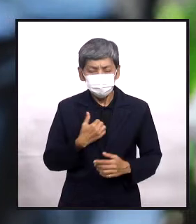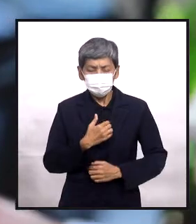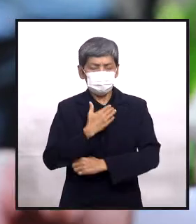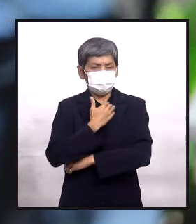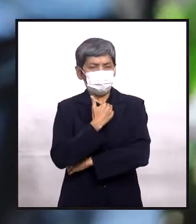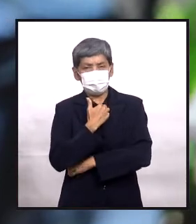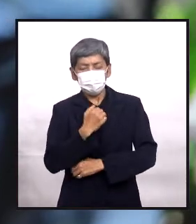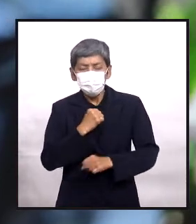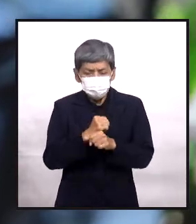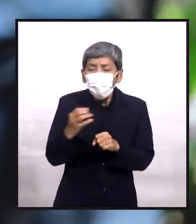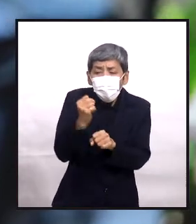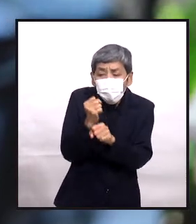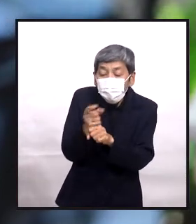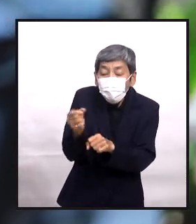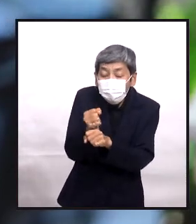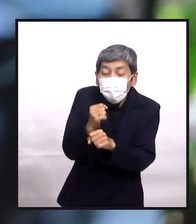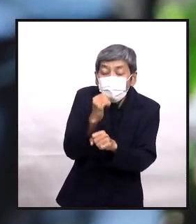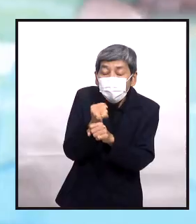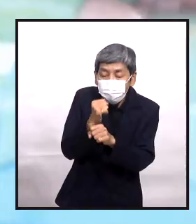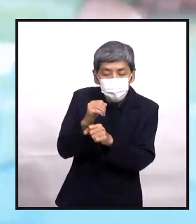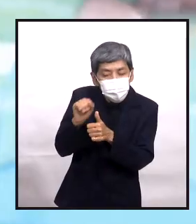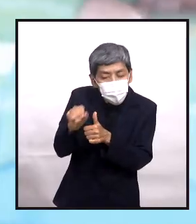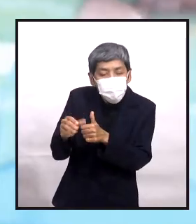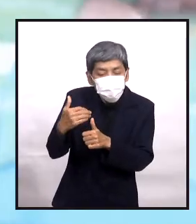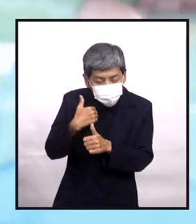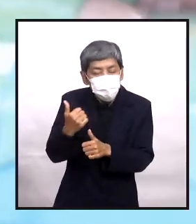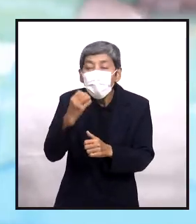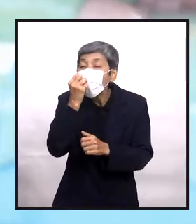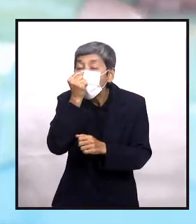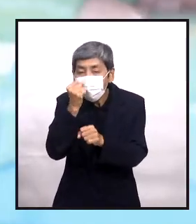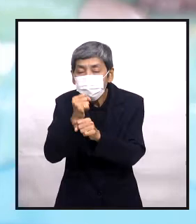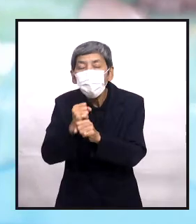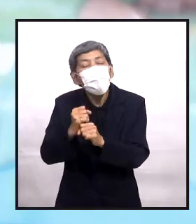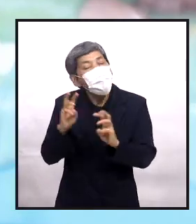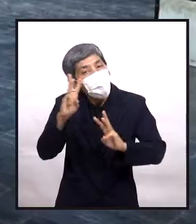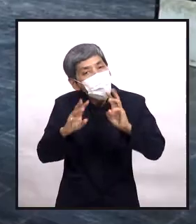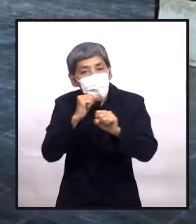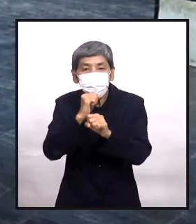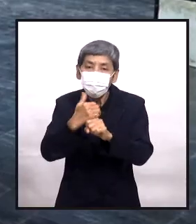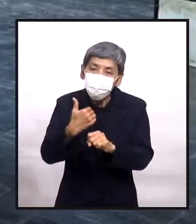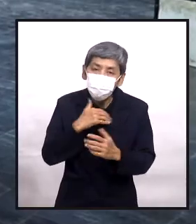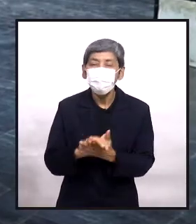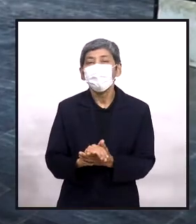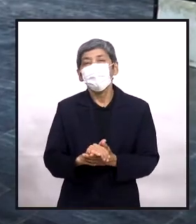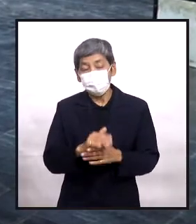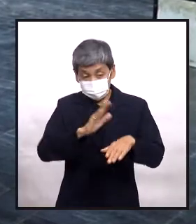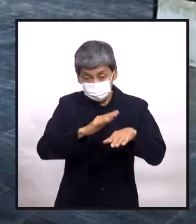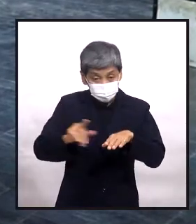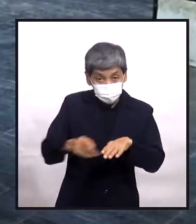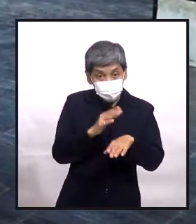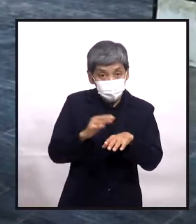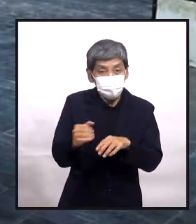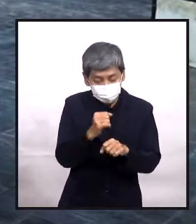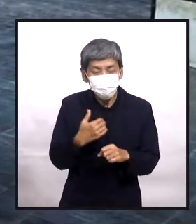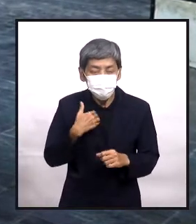ที่จะบอกเฮ้ยมาลองทำอย่างนี้ดูสิมาลองด้านนี้สิดังนั้นถ้าจะแนะนำก็คือลองหาเวลาดูครับแหมจะพูดเดี๋ยวมันใช้นึกว่ามาชวนเข้า